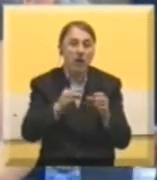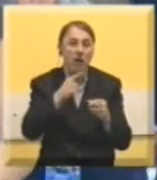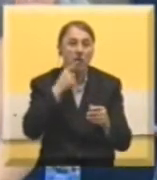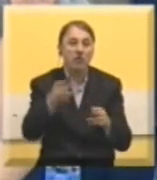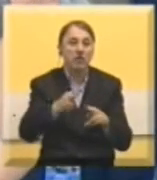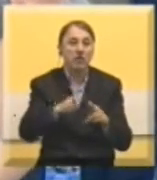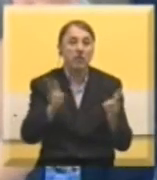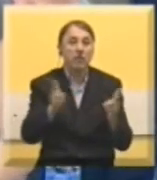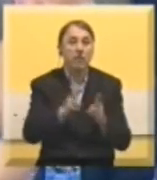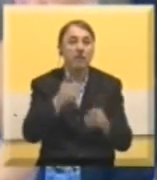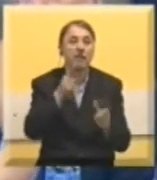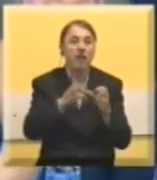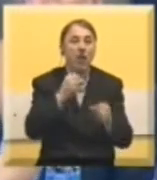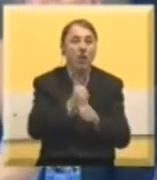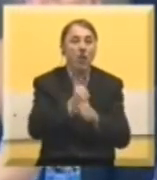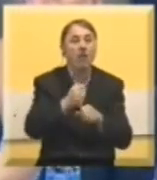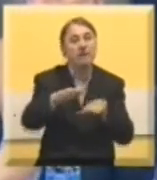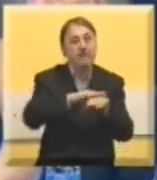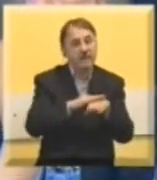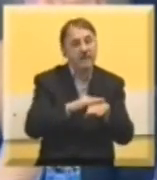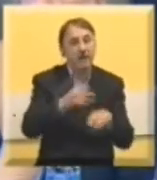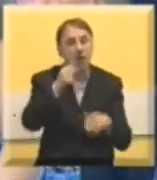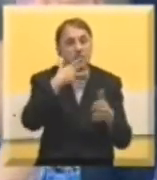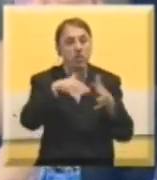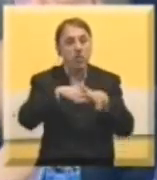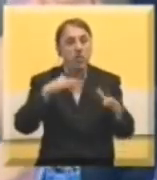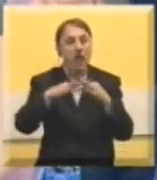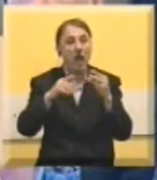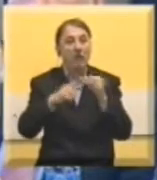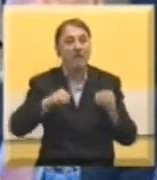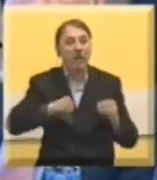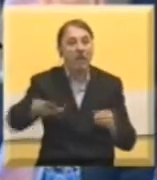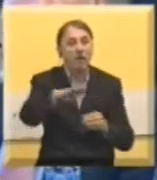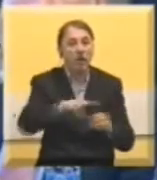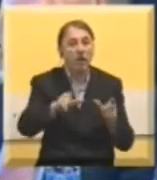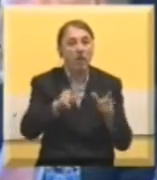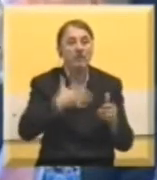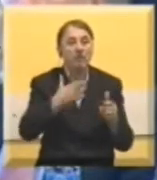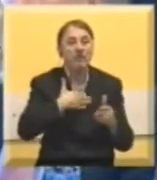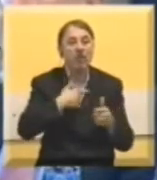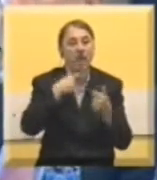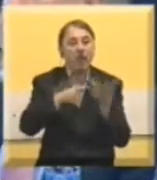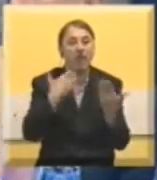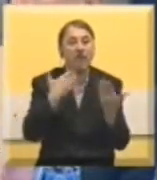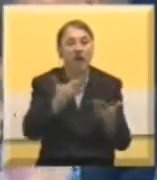najmanje što može da uradi izvini Skupštine autonomne pokrajine Vojvodine zbog svojih navoda. Hvala lepo.